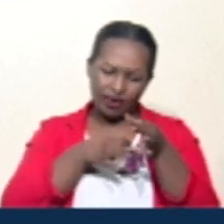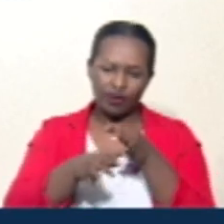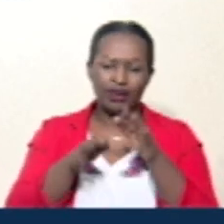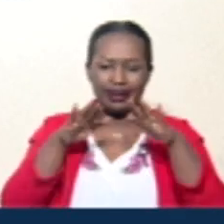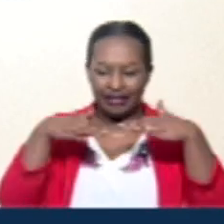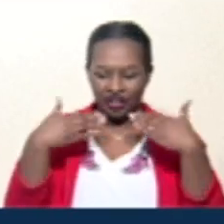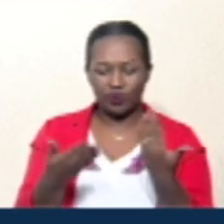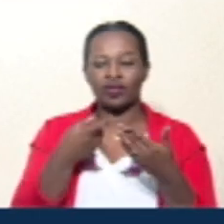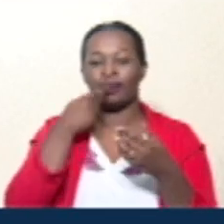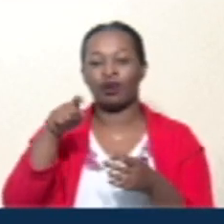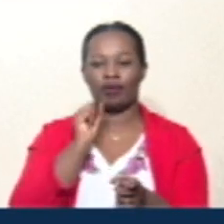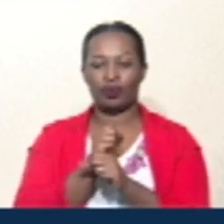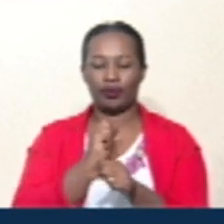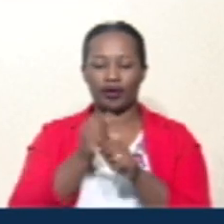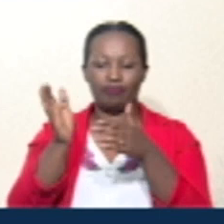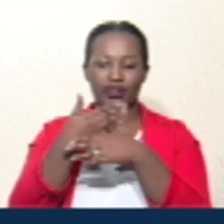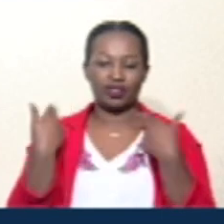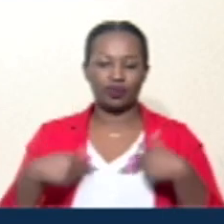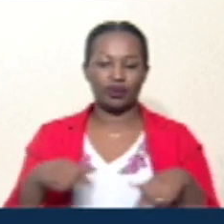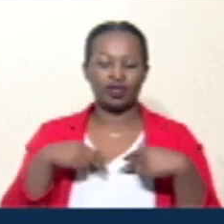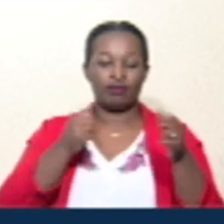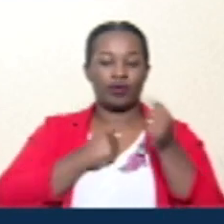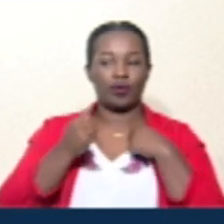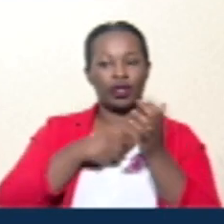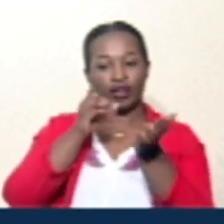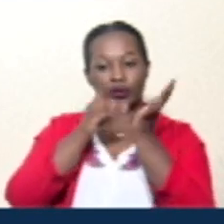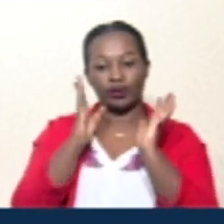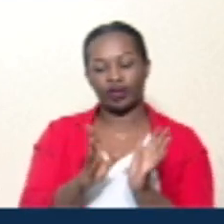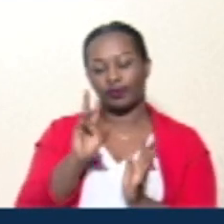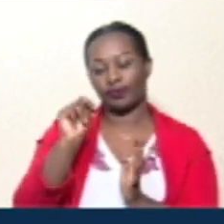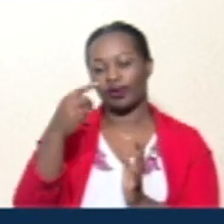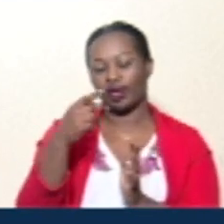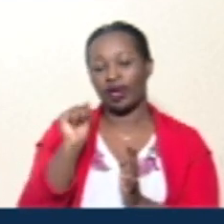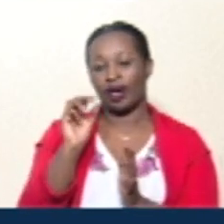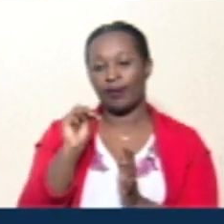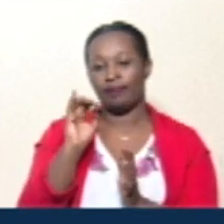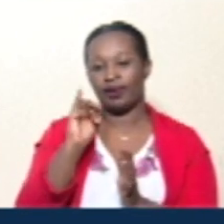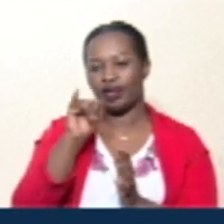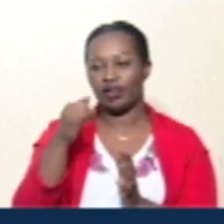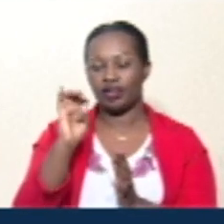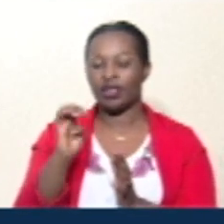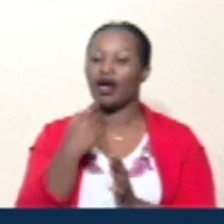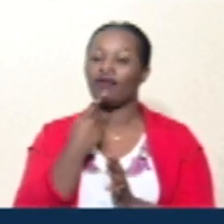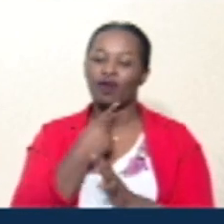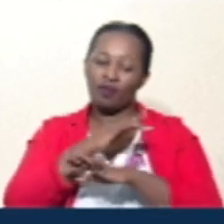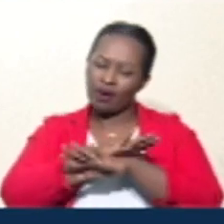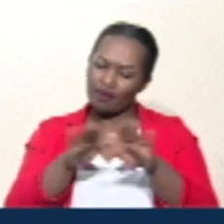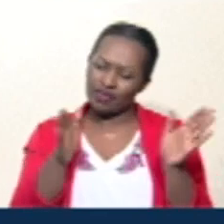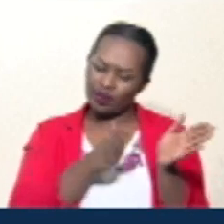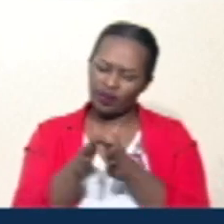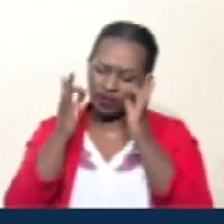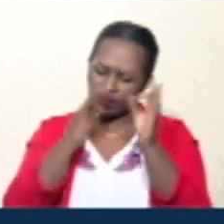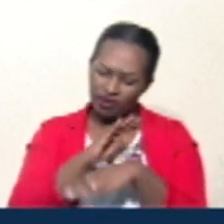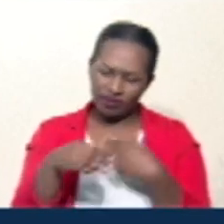ibyo byakorwa. Minisitiri w'ubuzima mu Rwanda Dr. Ngamije Daniel avuga ko bamaze gutegura ibikenewe byose kugira ngo gusimbuza